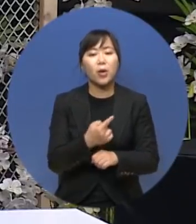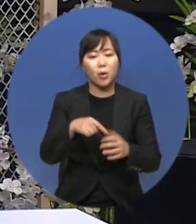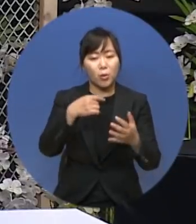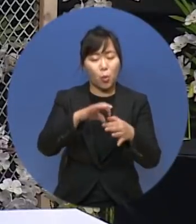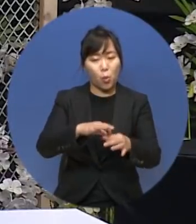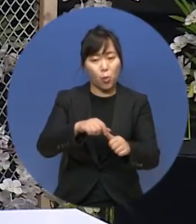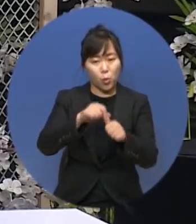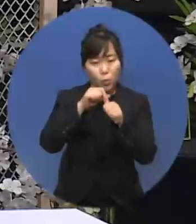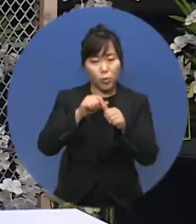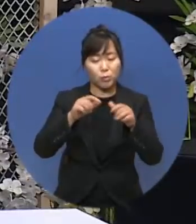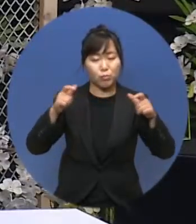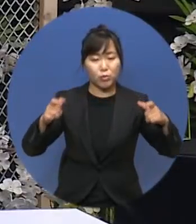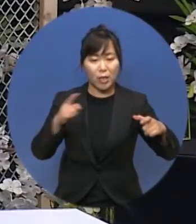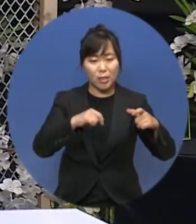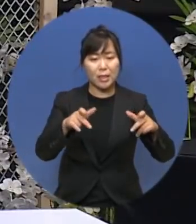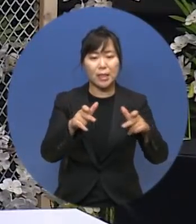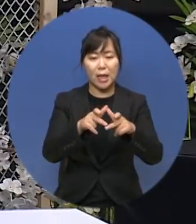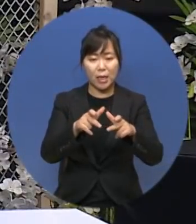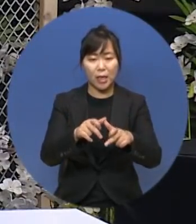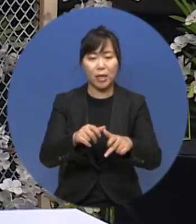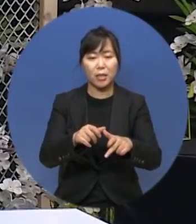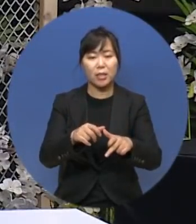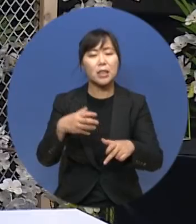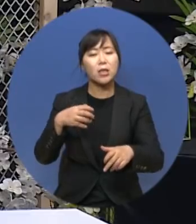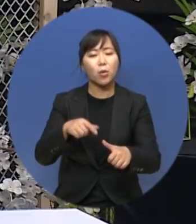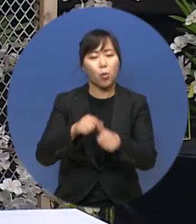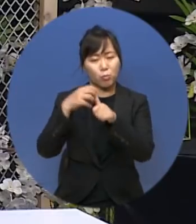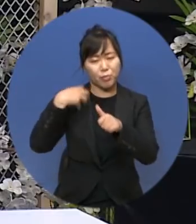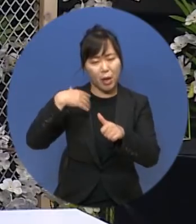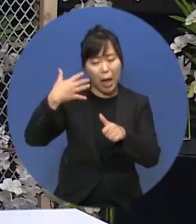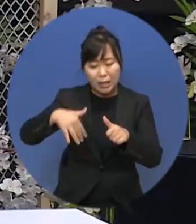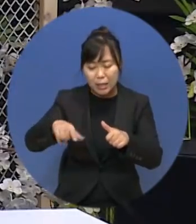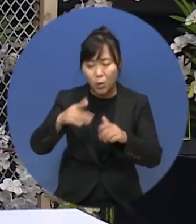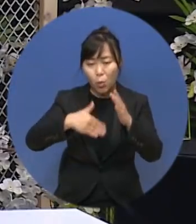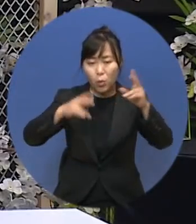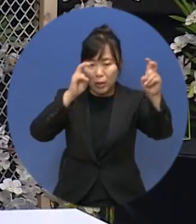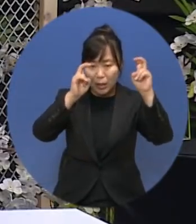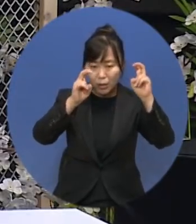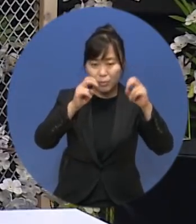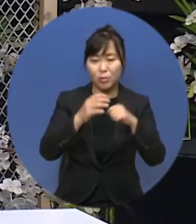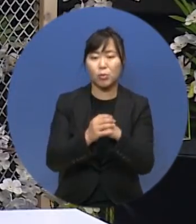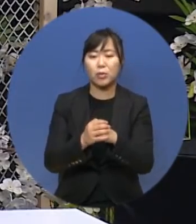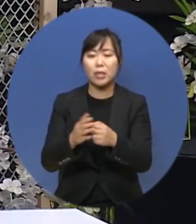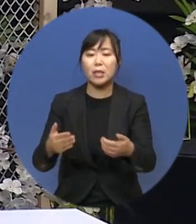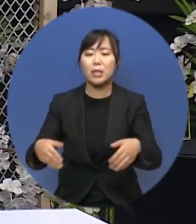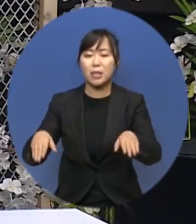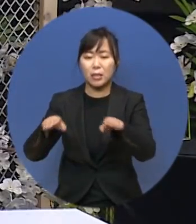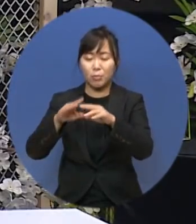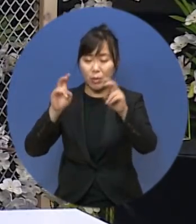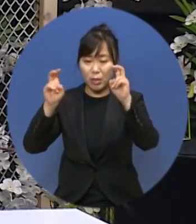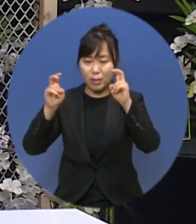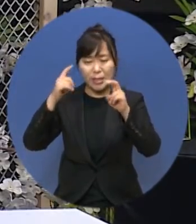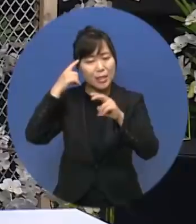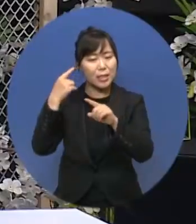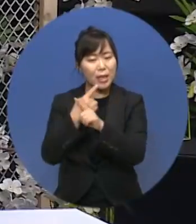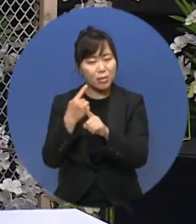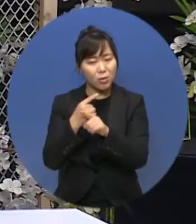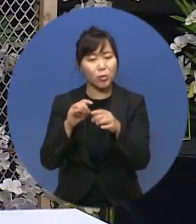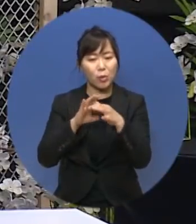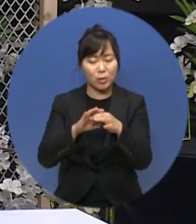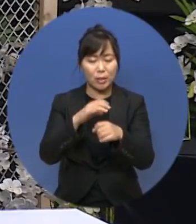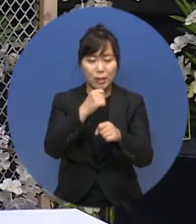고용 분야에서는 장애인 고용 의무고용 미달 공공기관과 기업체의 인식 개선을